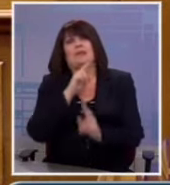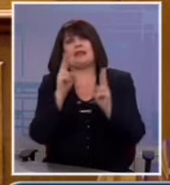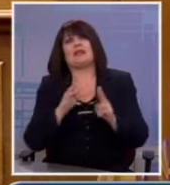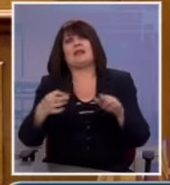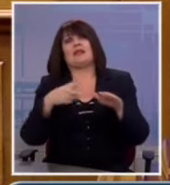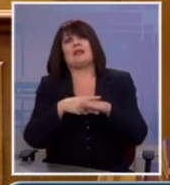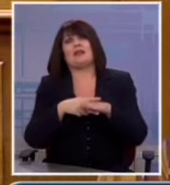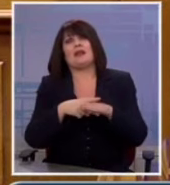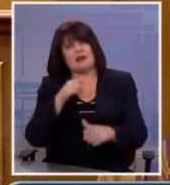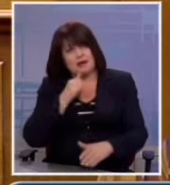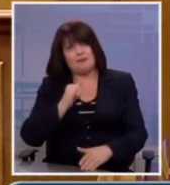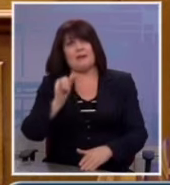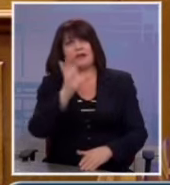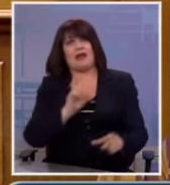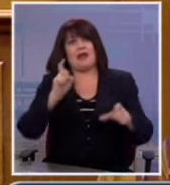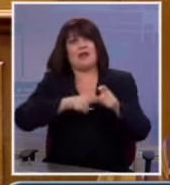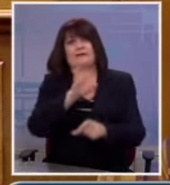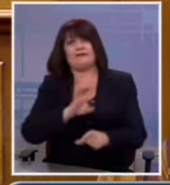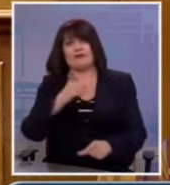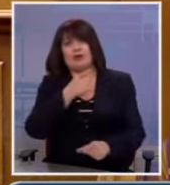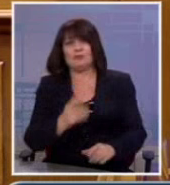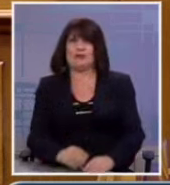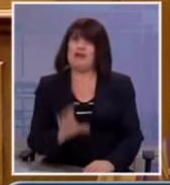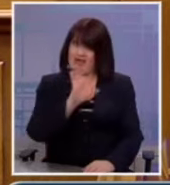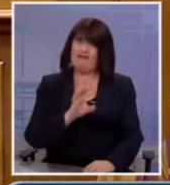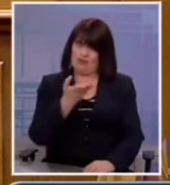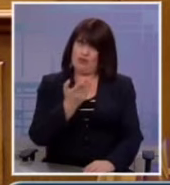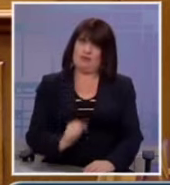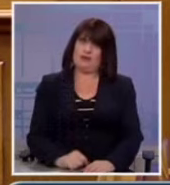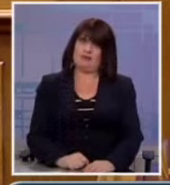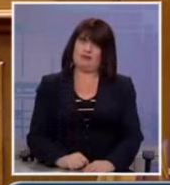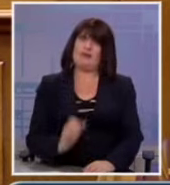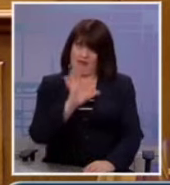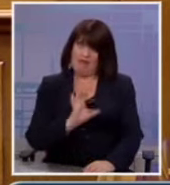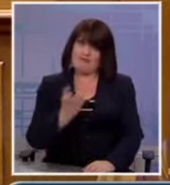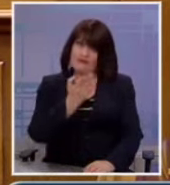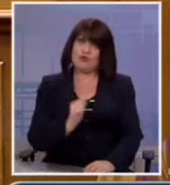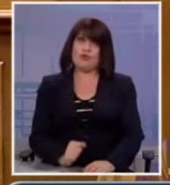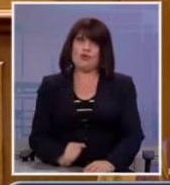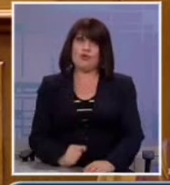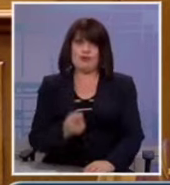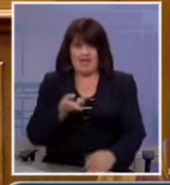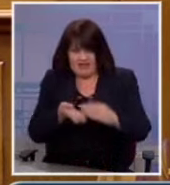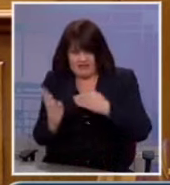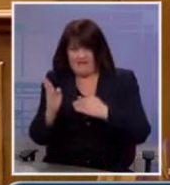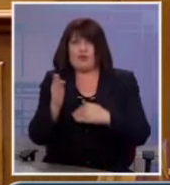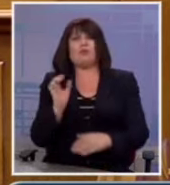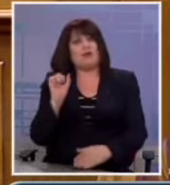Νομισματικό Ταμείο θα είναι για πάντα στην Ευρώπη? Πόσο ευρωπαϊκό! Πόσο ευρωπαϊκό είναι να βγούμε από αυτή την αίθουσα και να πούμε